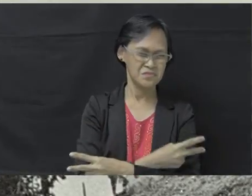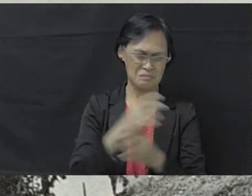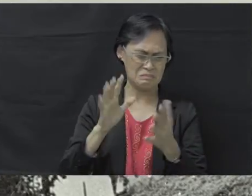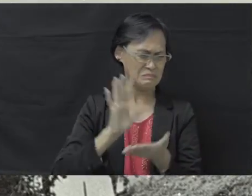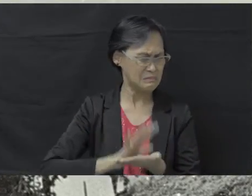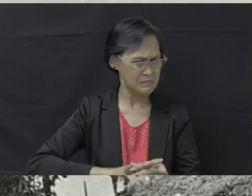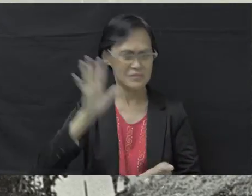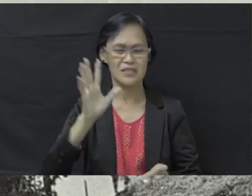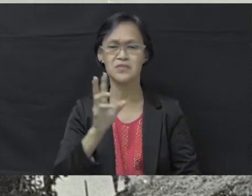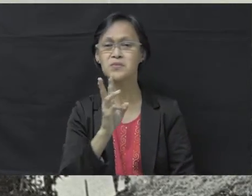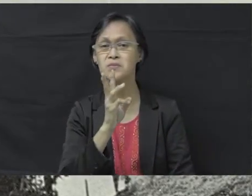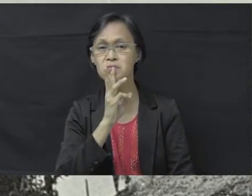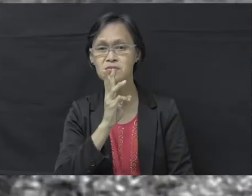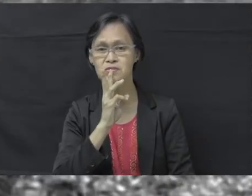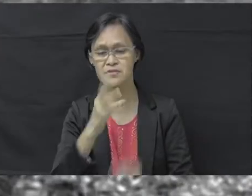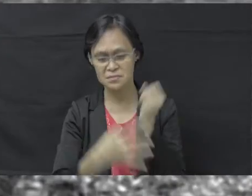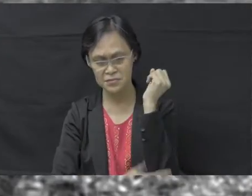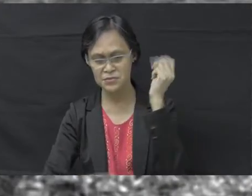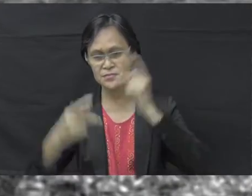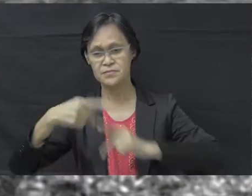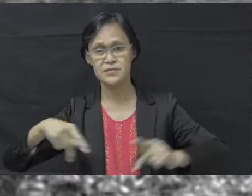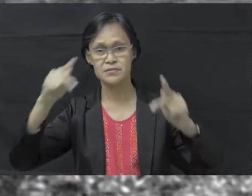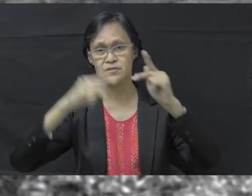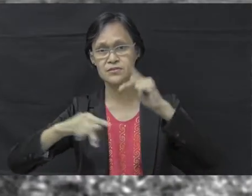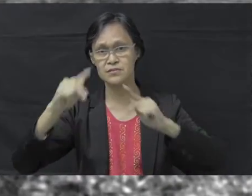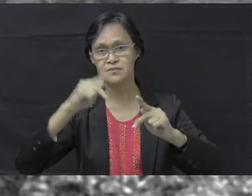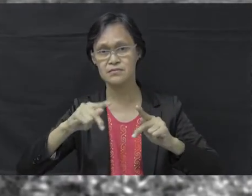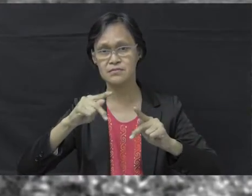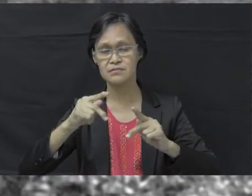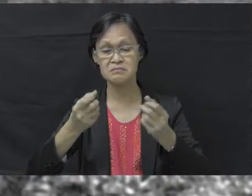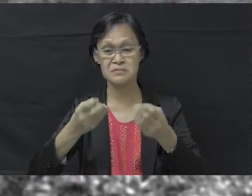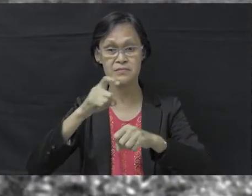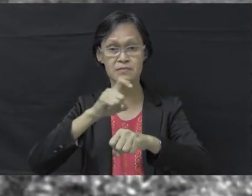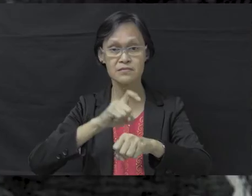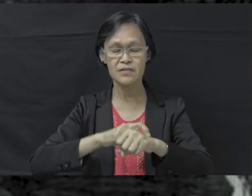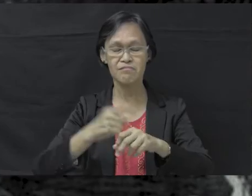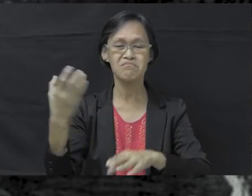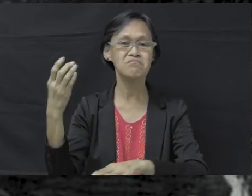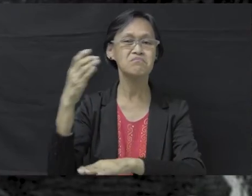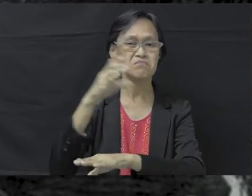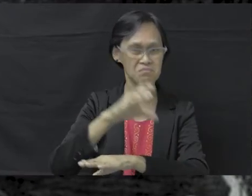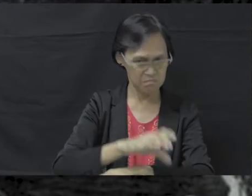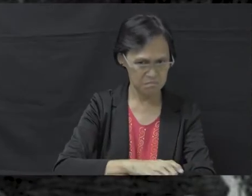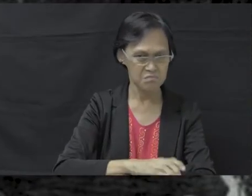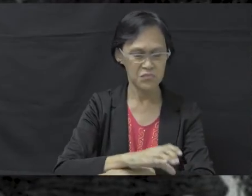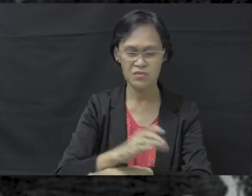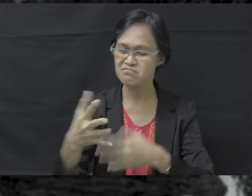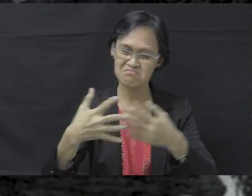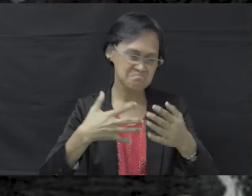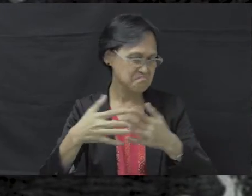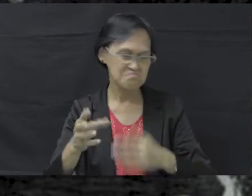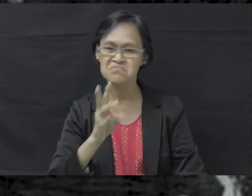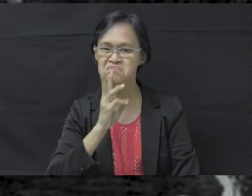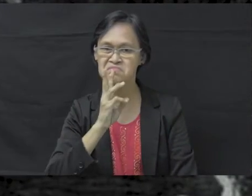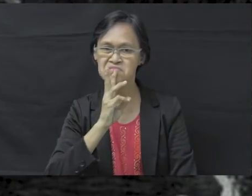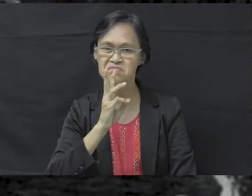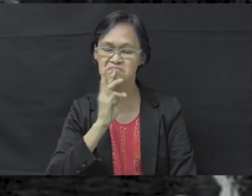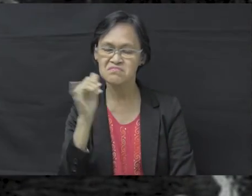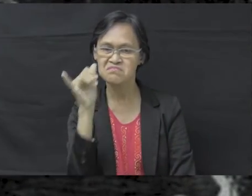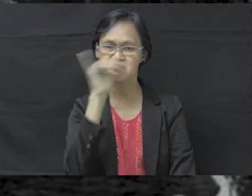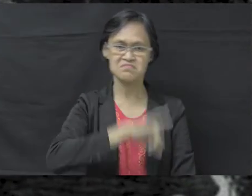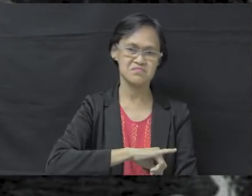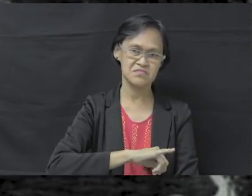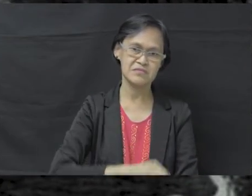Masyadong mahal ang presyo ng tubig para sa mga mahihirap. Kadalasan, napipilitan silang gumamit ng anuman ang